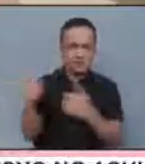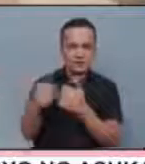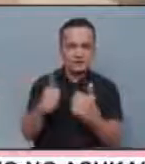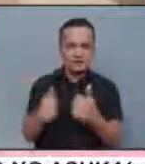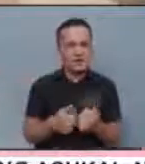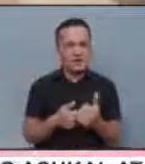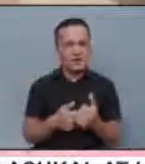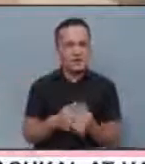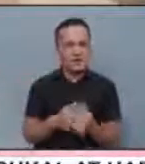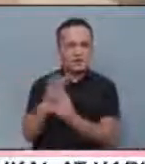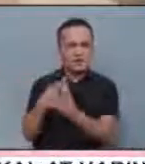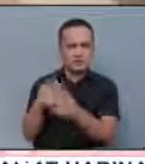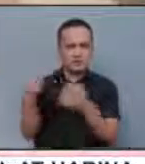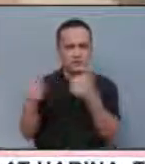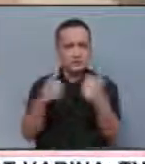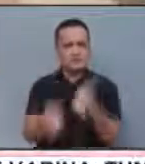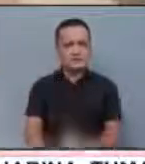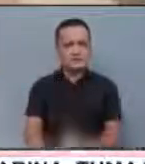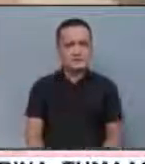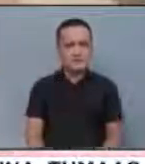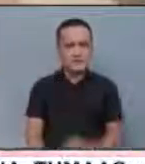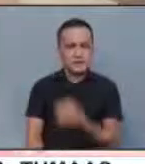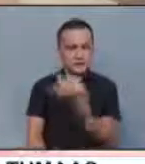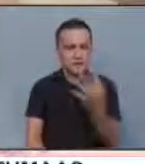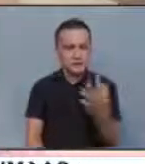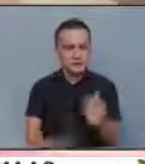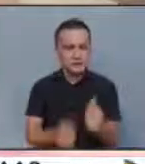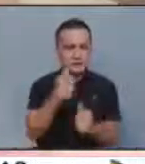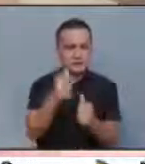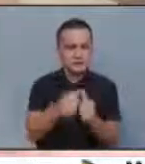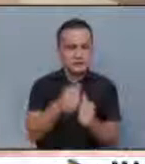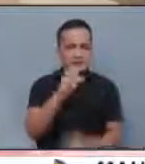mga competitions na to? Or ilan na rin ba yung napanalunan ni Cyra?